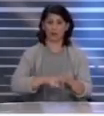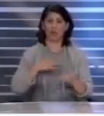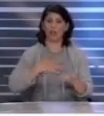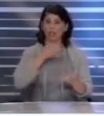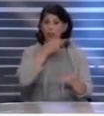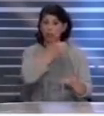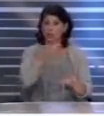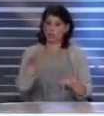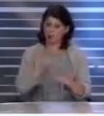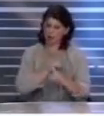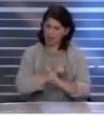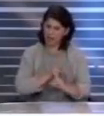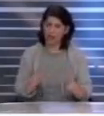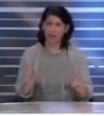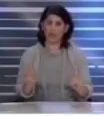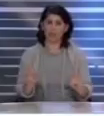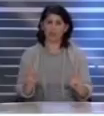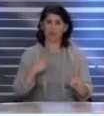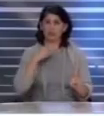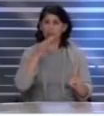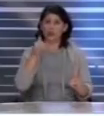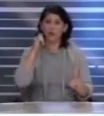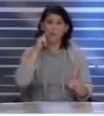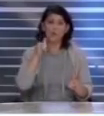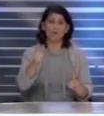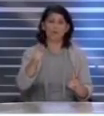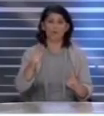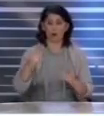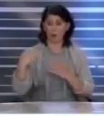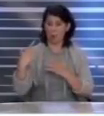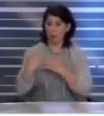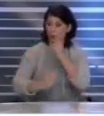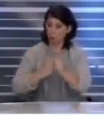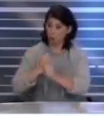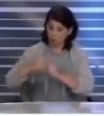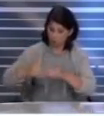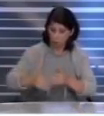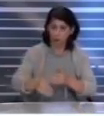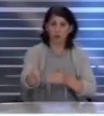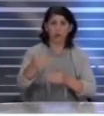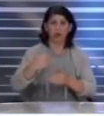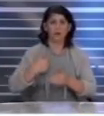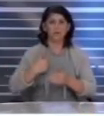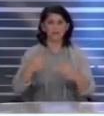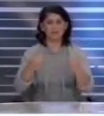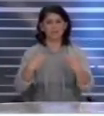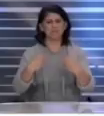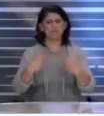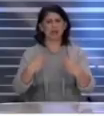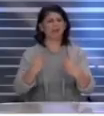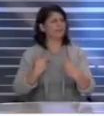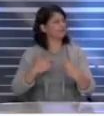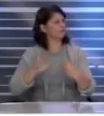πω σαφέστατα, και το λέω διαρκώς τα 8 αυτά χρόνια, εμείς μαθήματα δεν έχουμε να δώσουμε στην